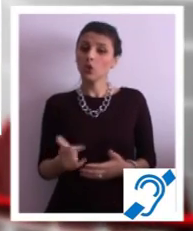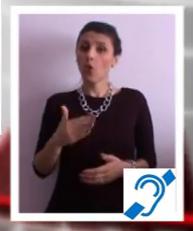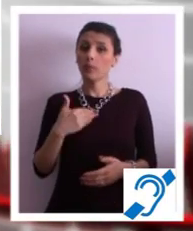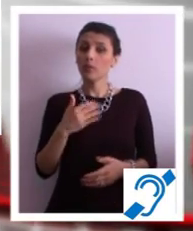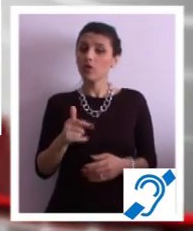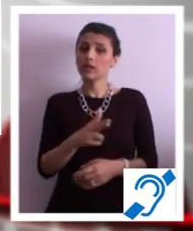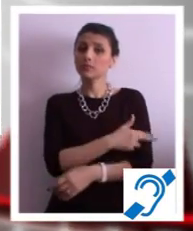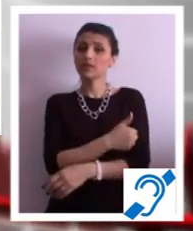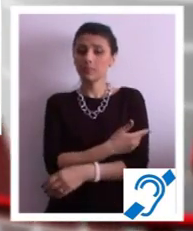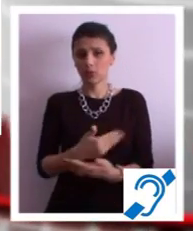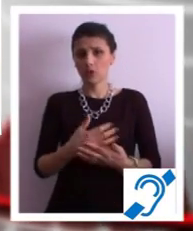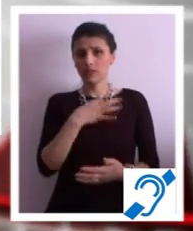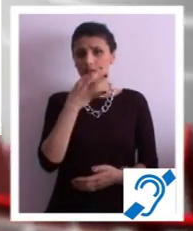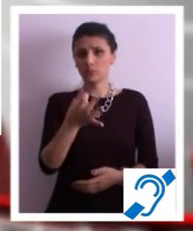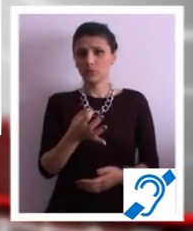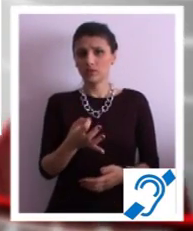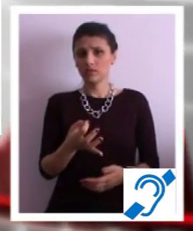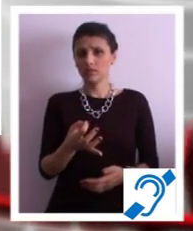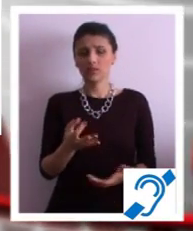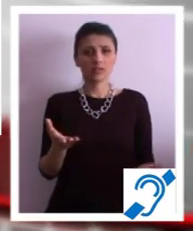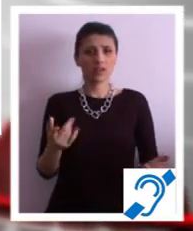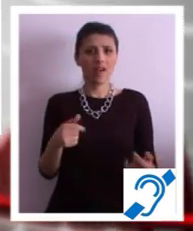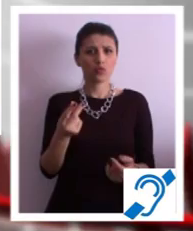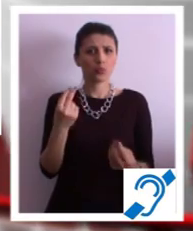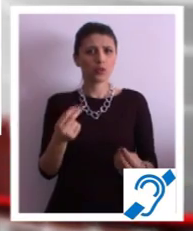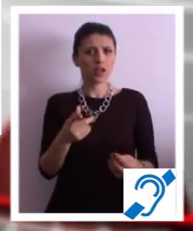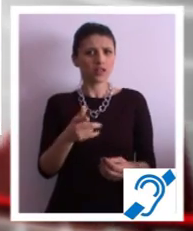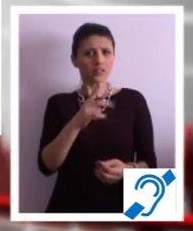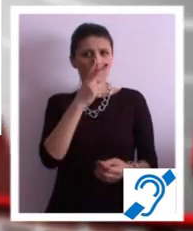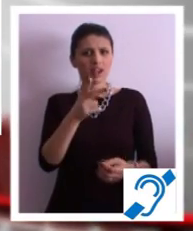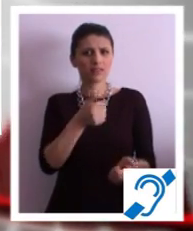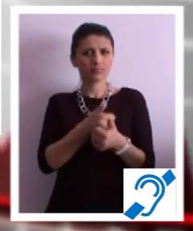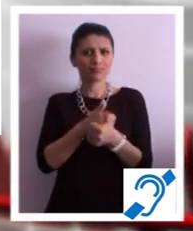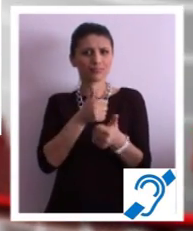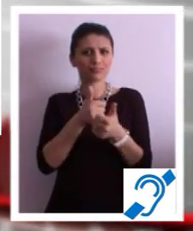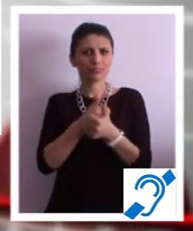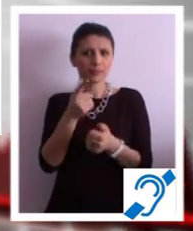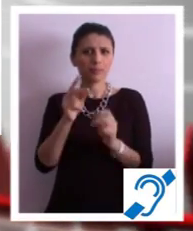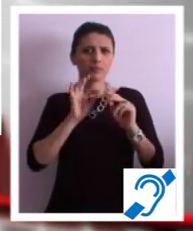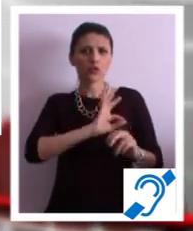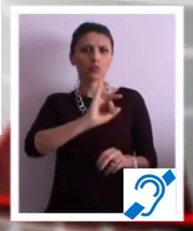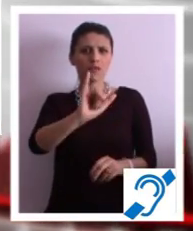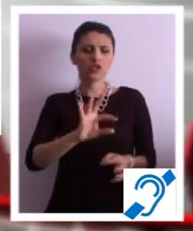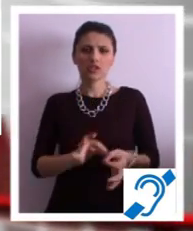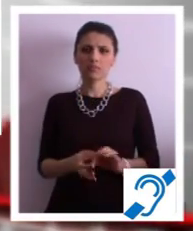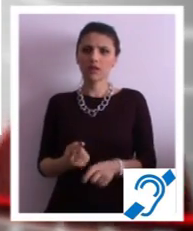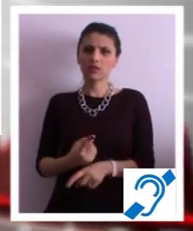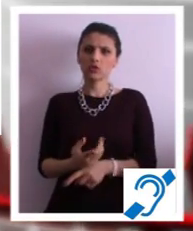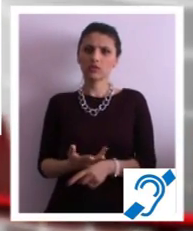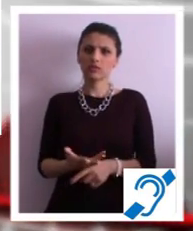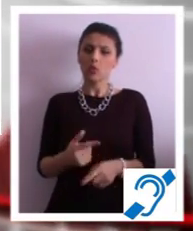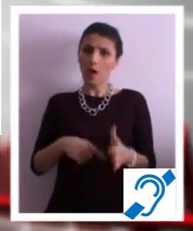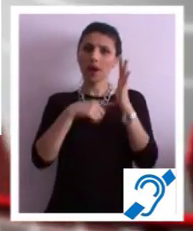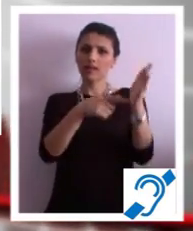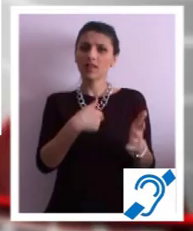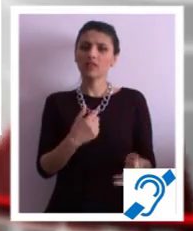da. Știu, de aia zic, da. N-ați avut bună plăcere să-l vedeți cum era de lovit și astea? Adică da, vi l-am arătat, dar el